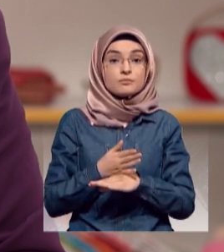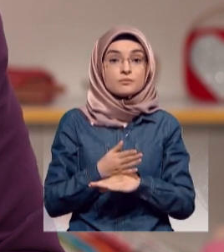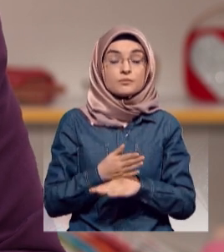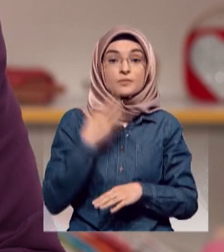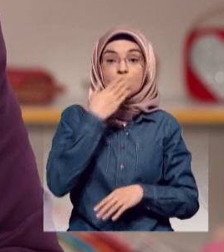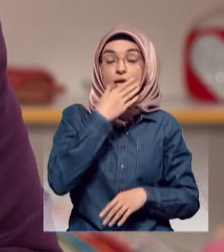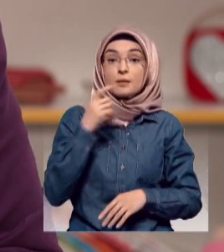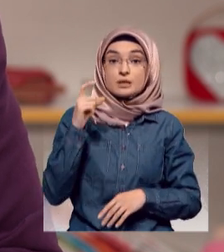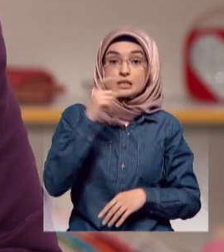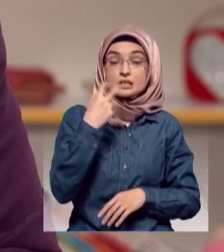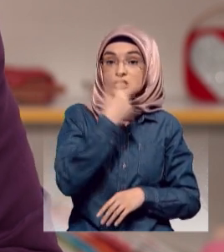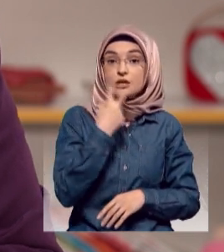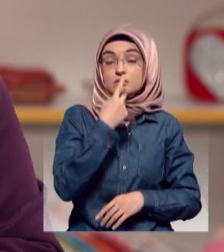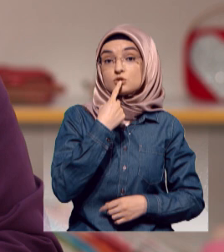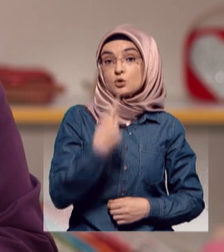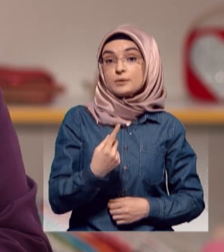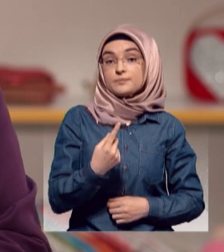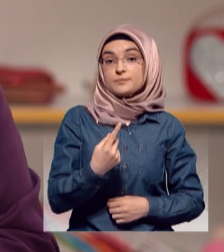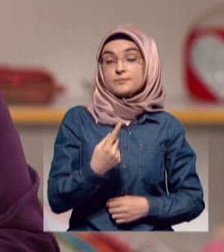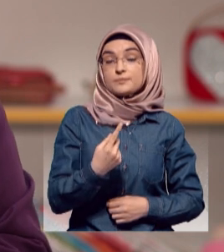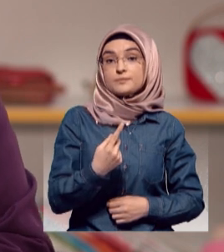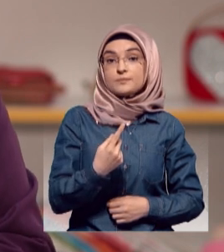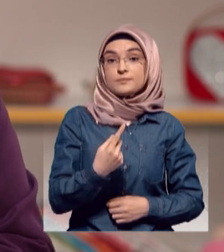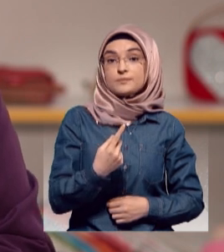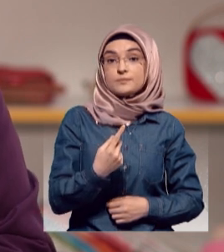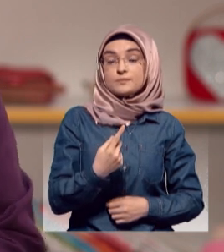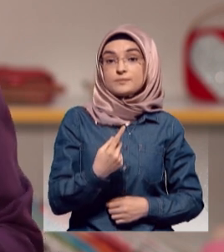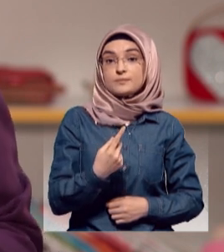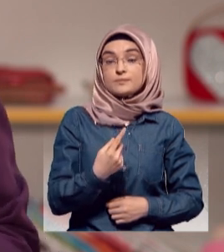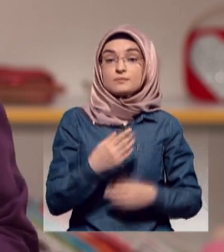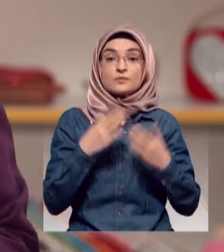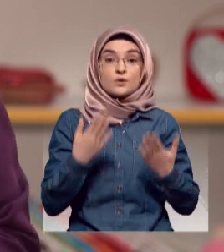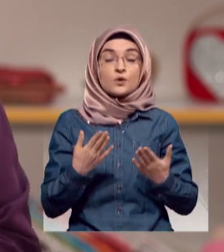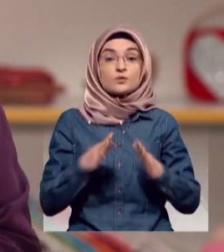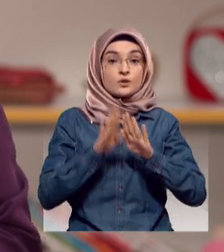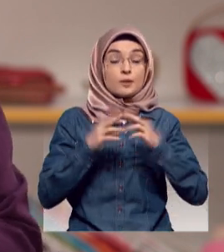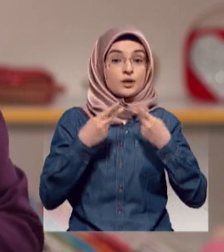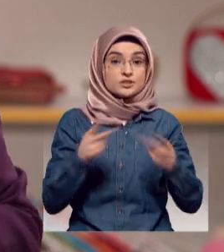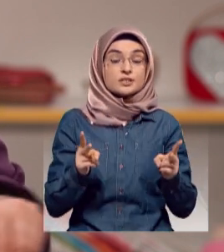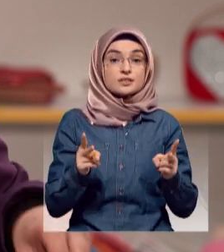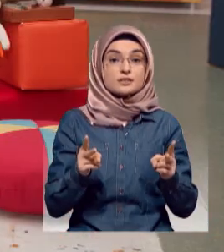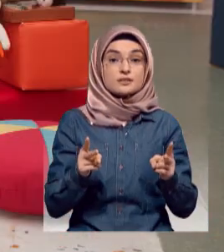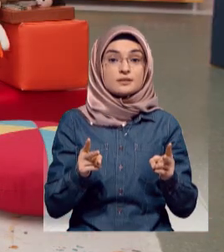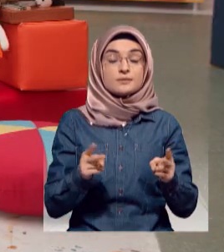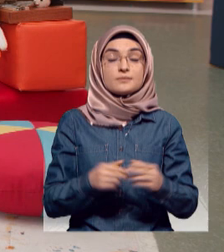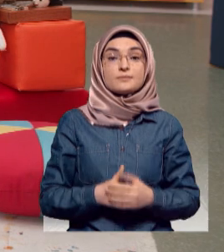Ben yine bir mani söyleyeyim. O zaman bir mani söyleyeyim. Belki sonra kapıyı açarız.